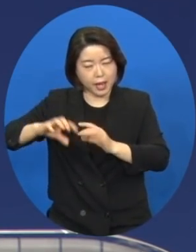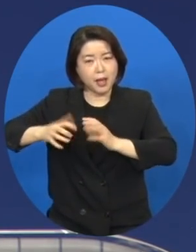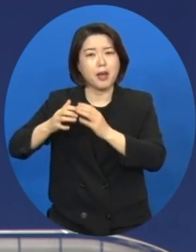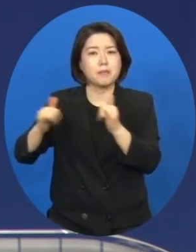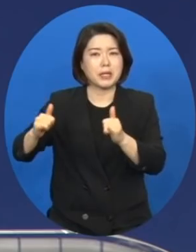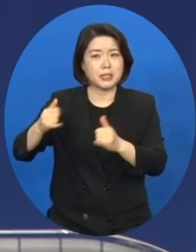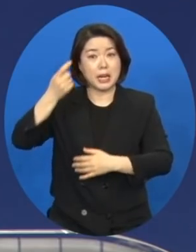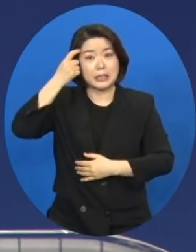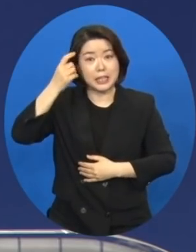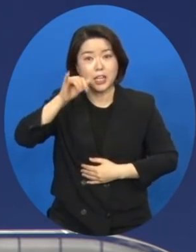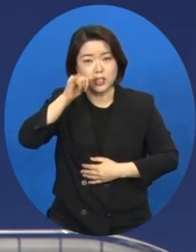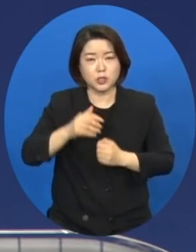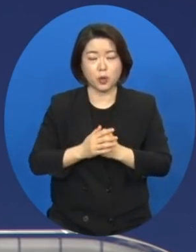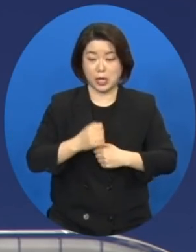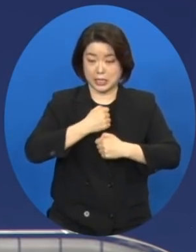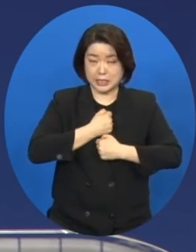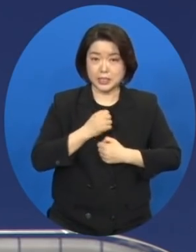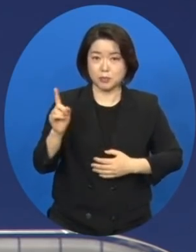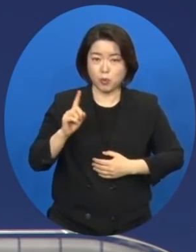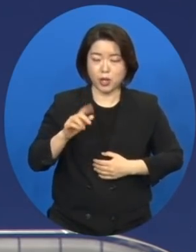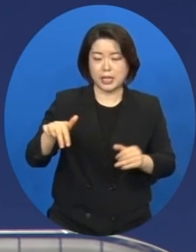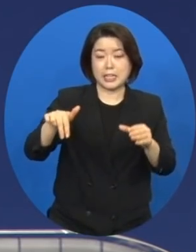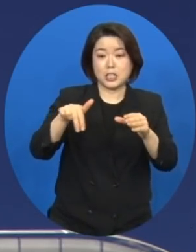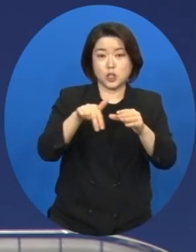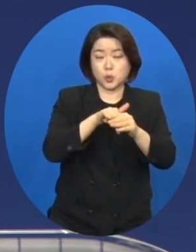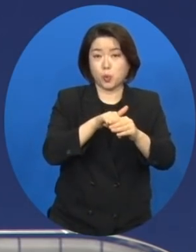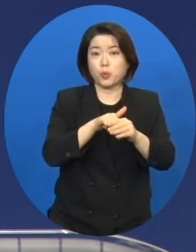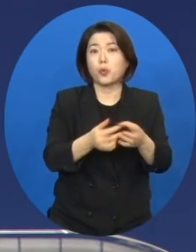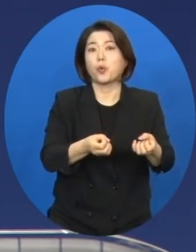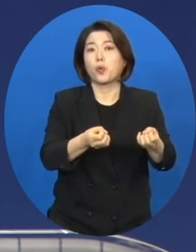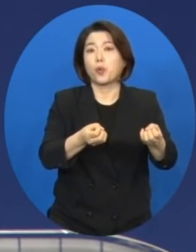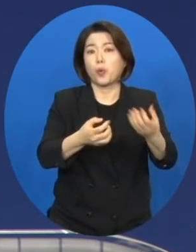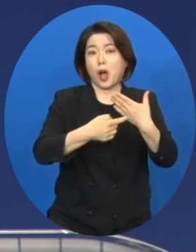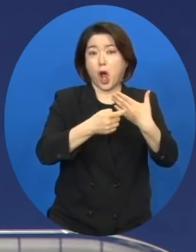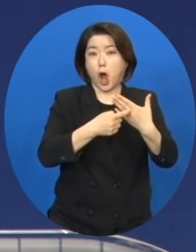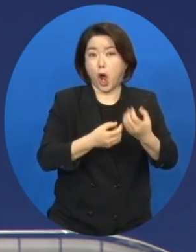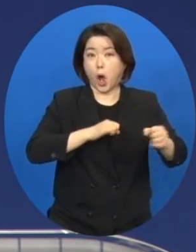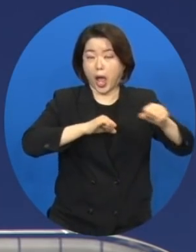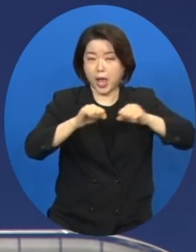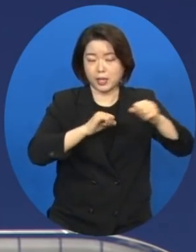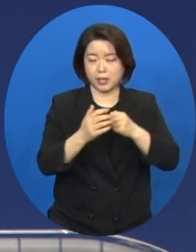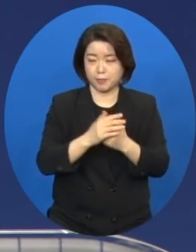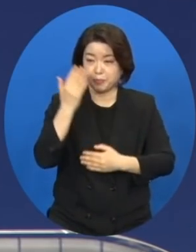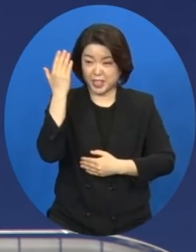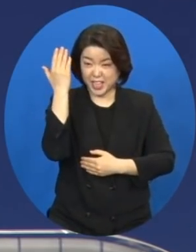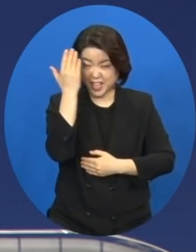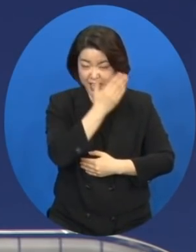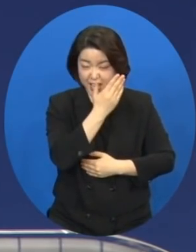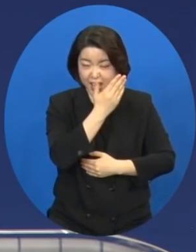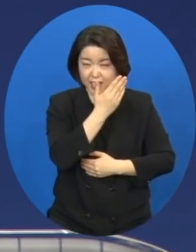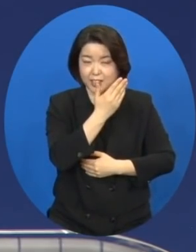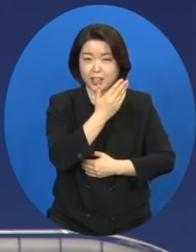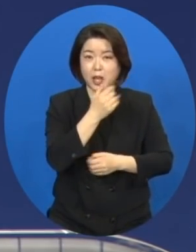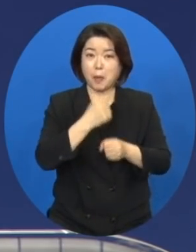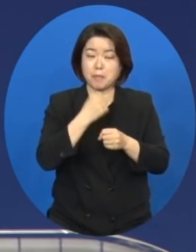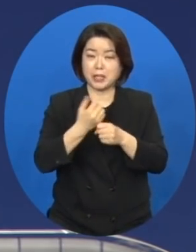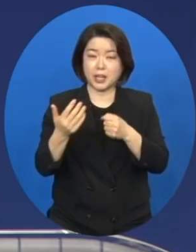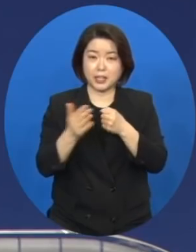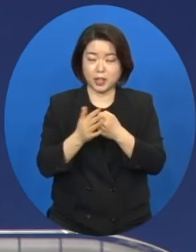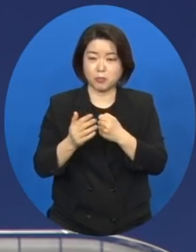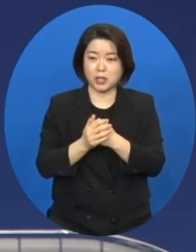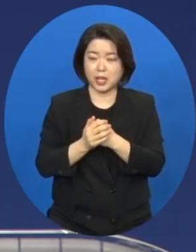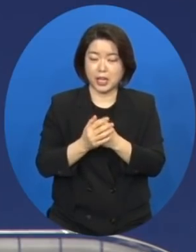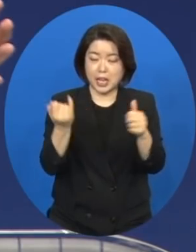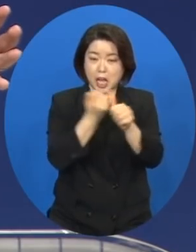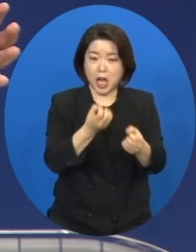선민의식입니다. 그래서 지킨 것이 종교의식이죠. 행위입니다. 정결케 해야 되니까 지금 혼인식에 들어갈 때 뭐가 있었냐면 이 손을 씻는